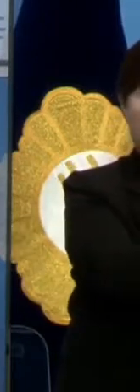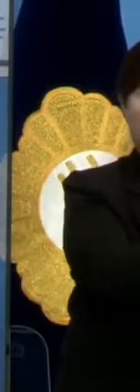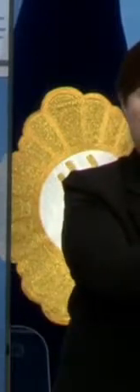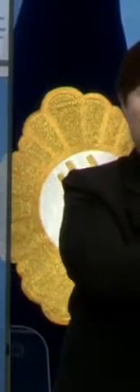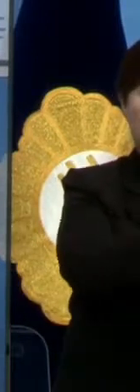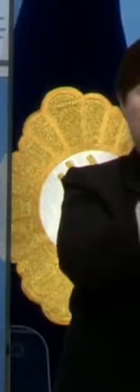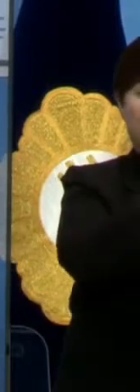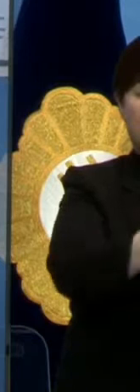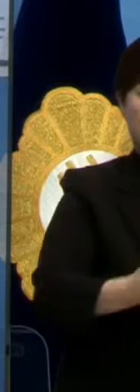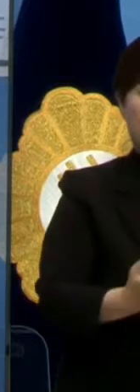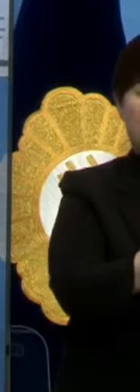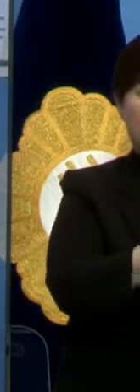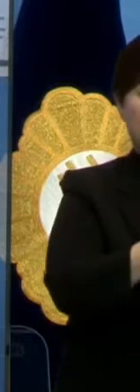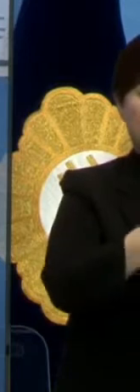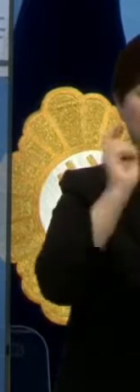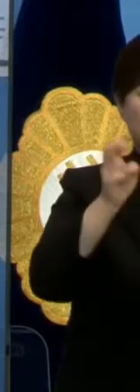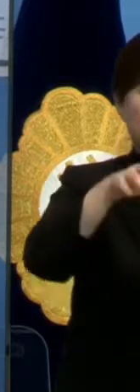중대재해기업처벌법 공청회를 앞두고